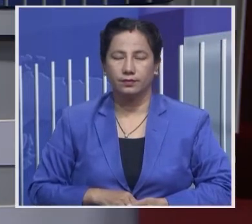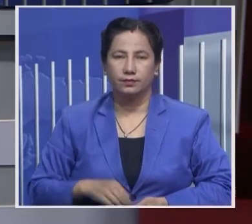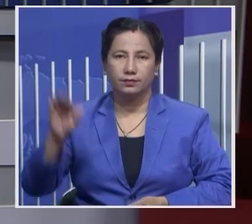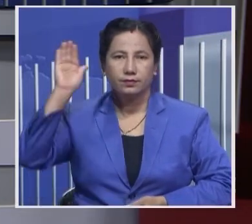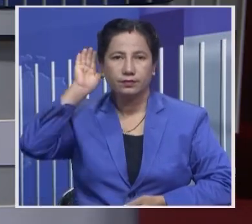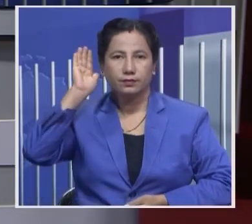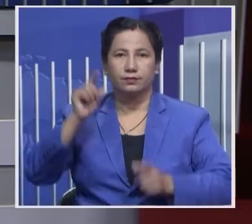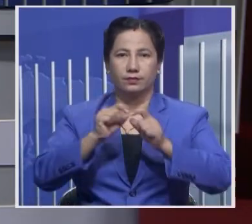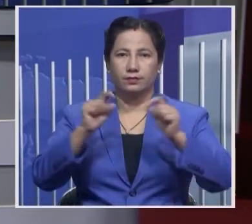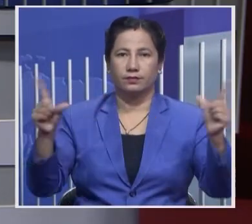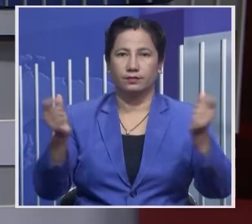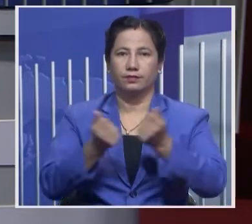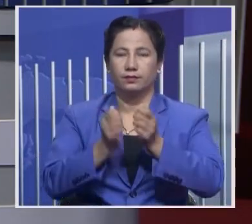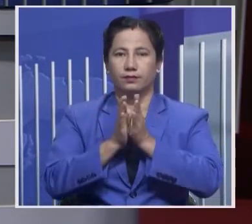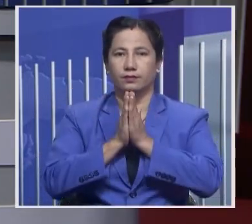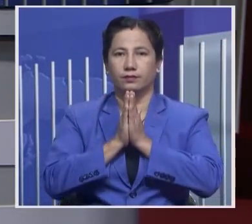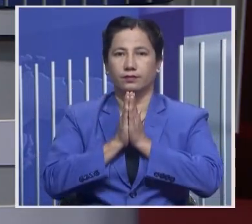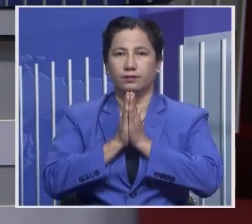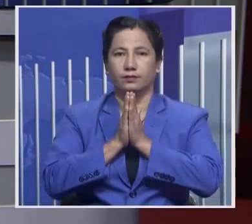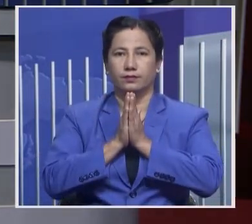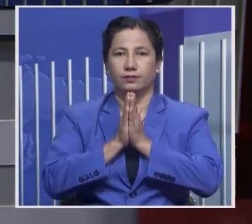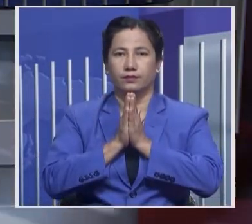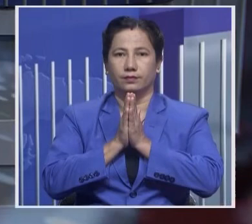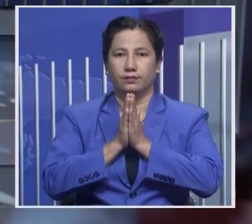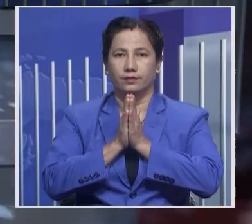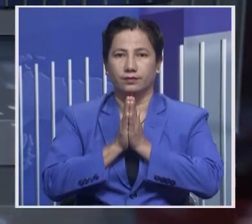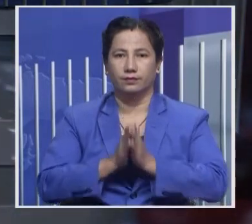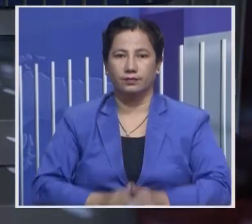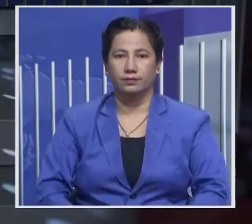हवस् त अहिलेलाई समाचारको सिलसिला यति नै बिदा दिनुहोस्। नमस्कार।